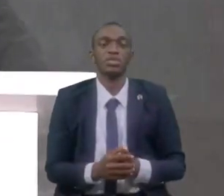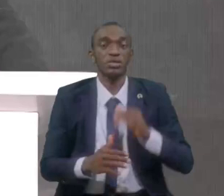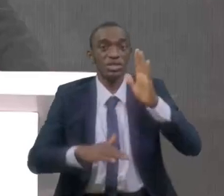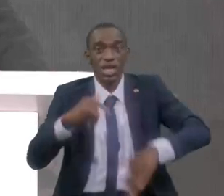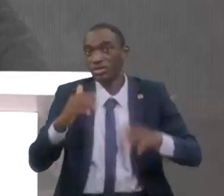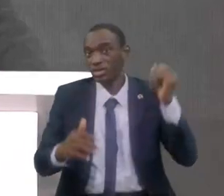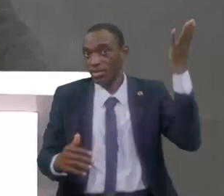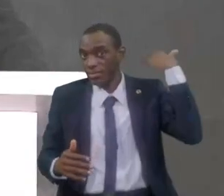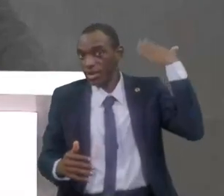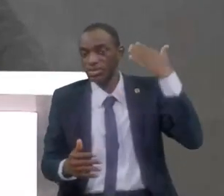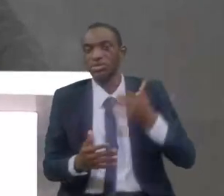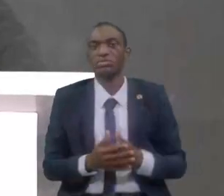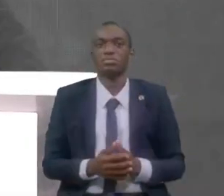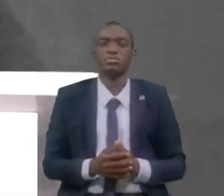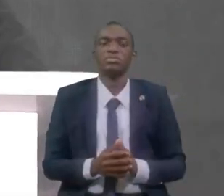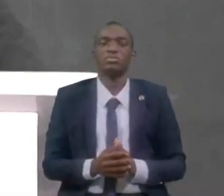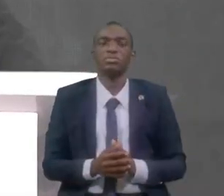que par le passé.